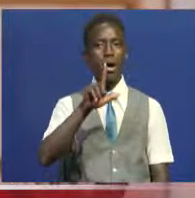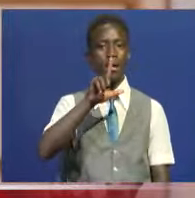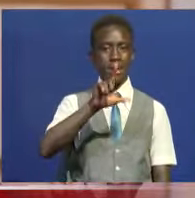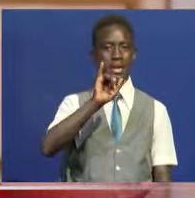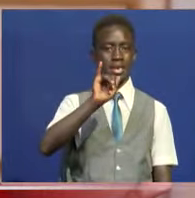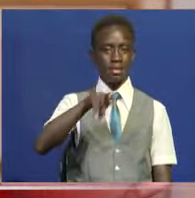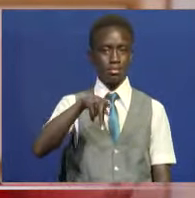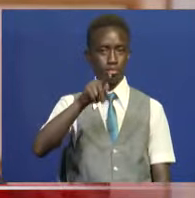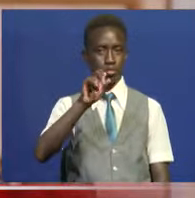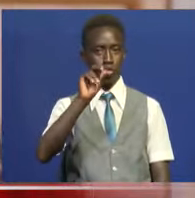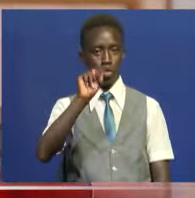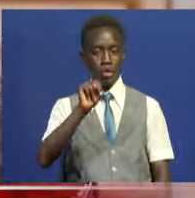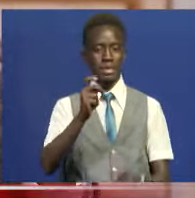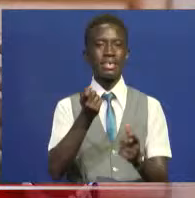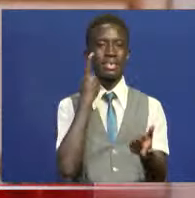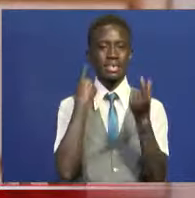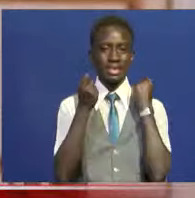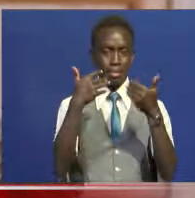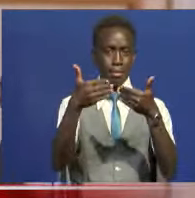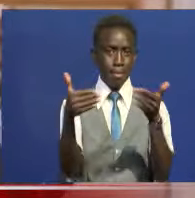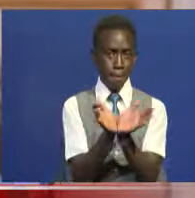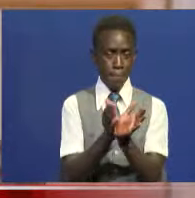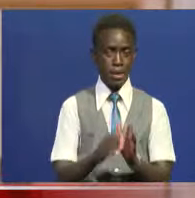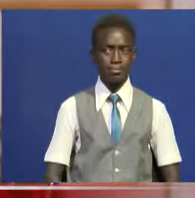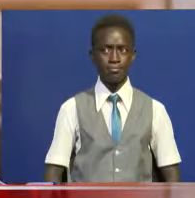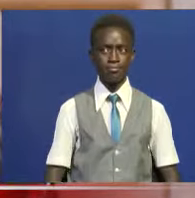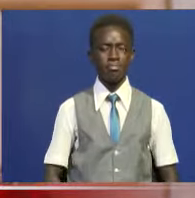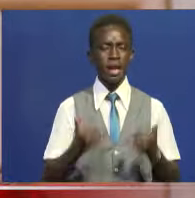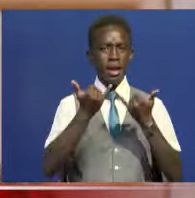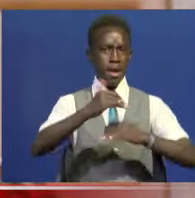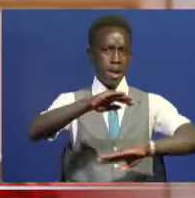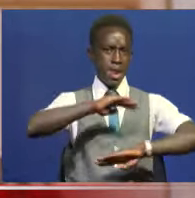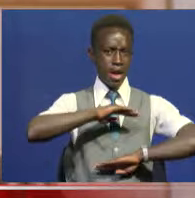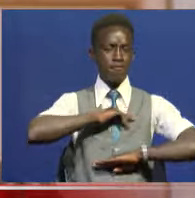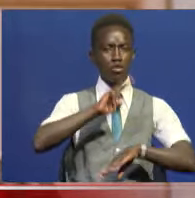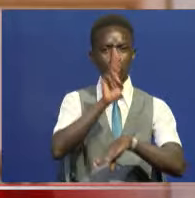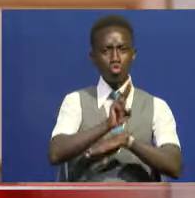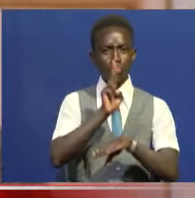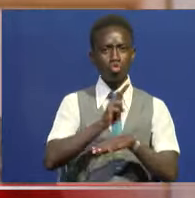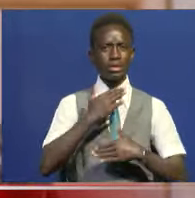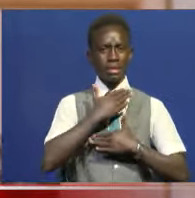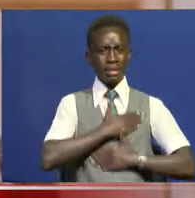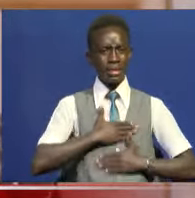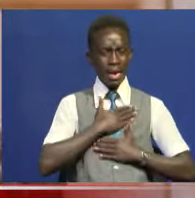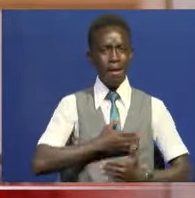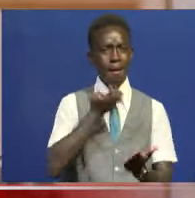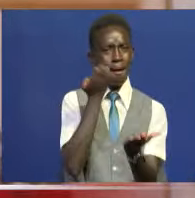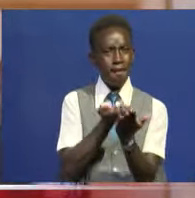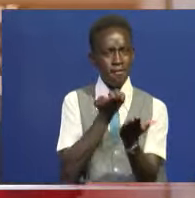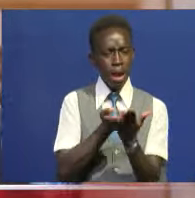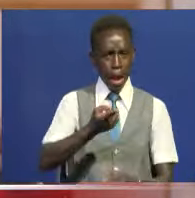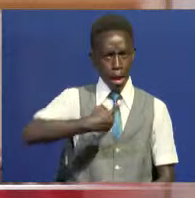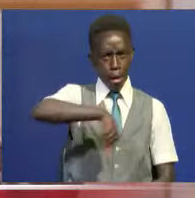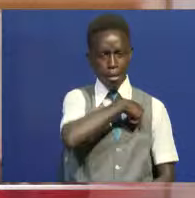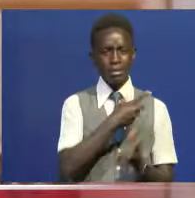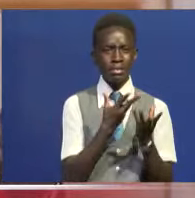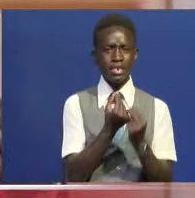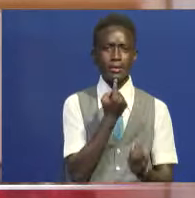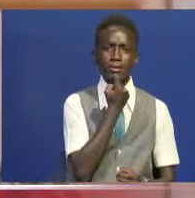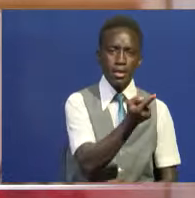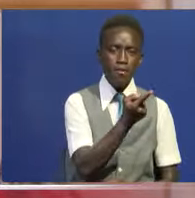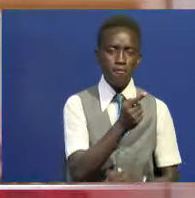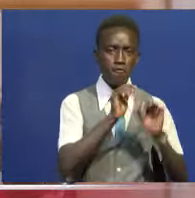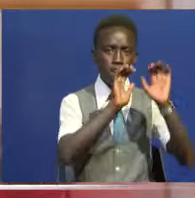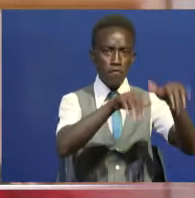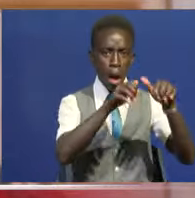think it's time now for us, using scientific empirical evidence, for us to tell our farmers what kind